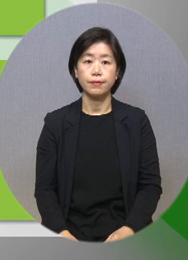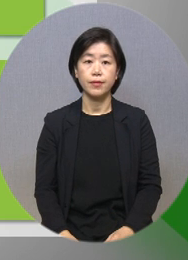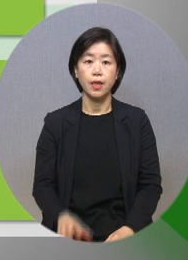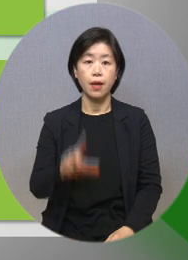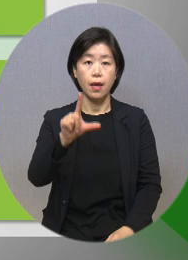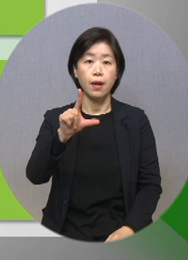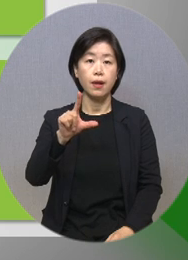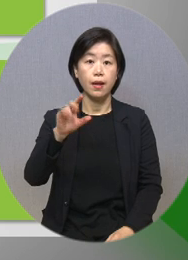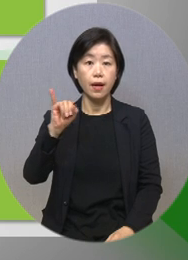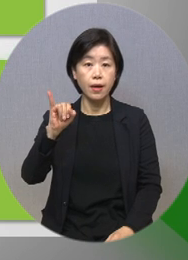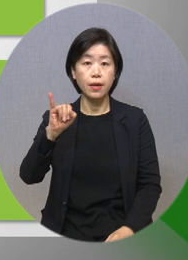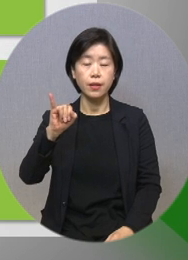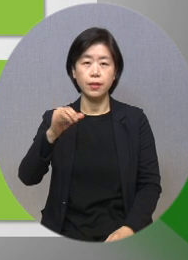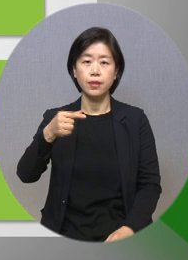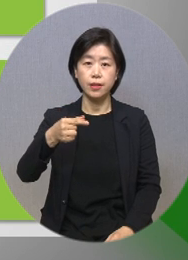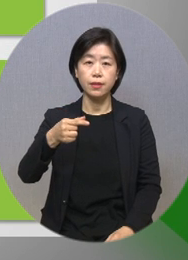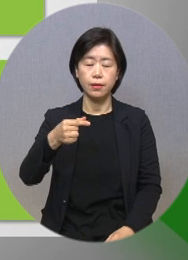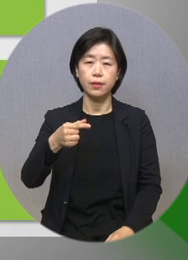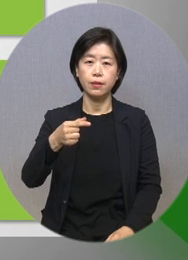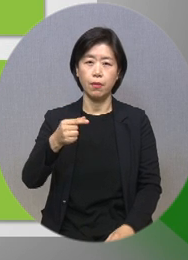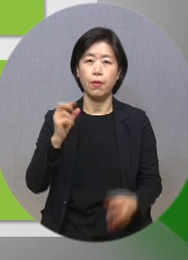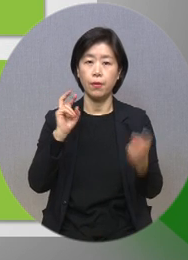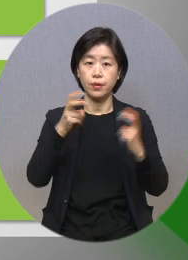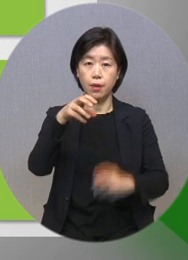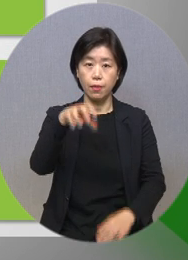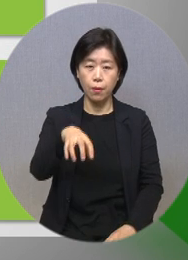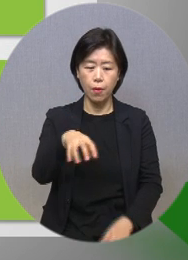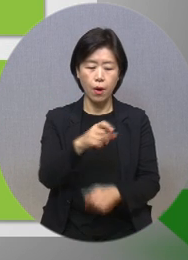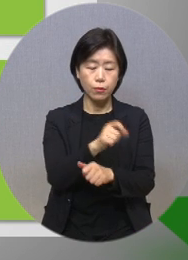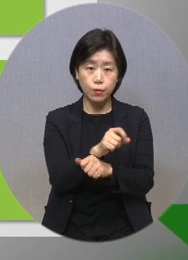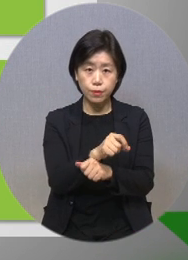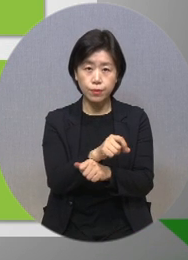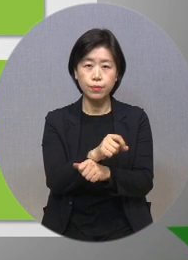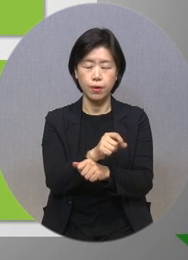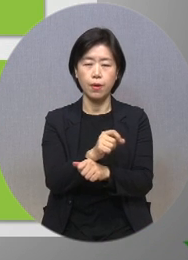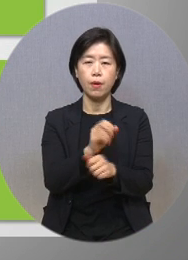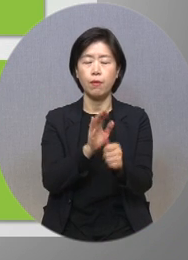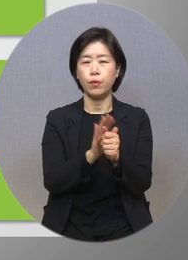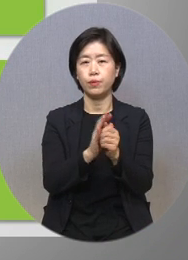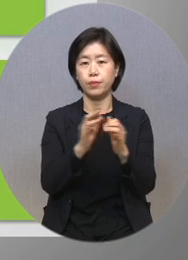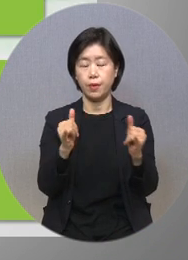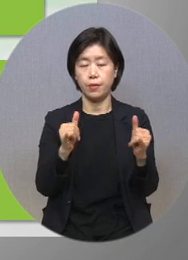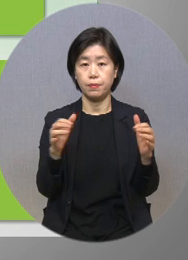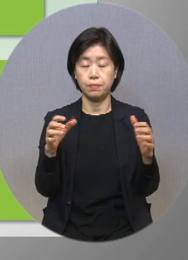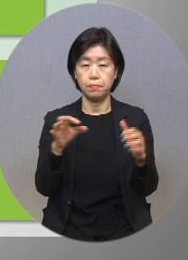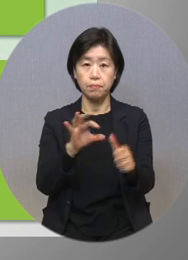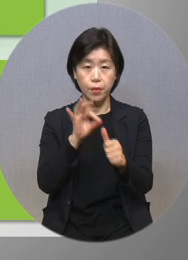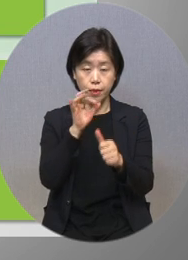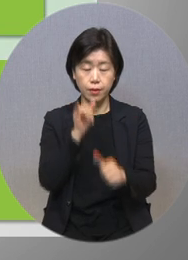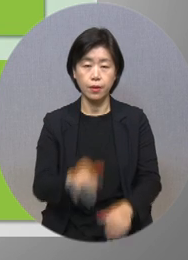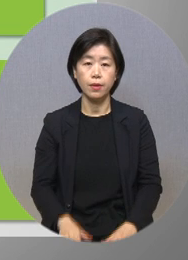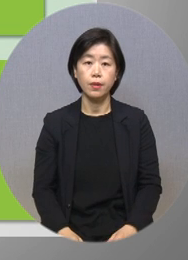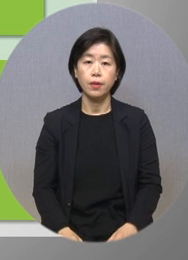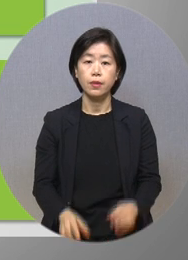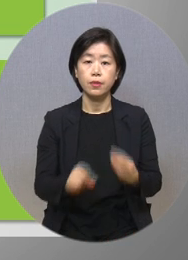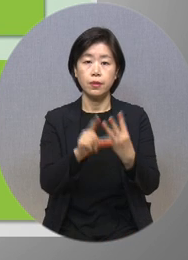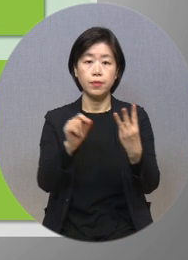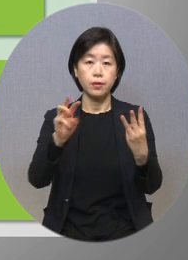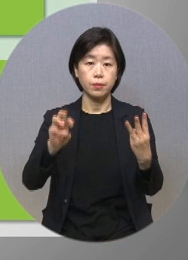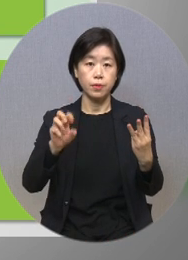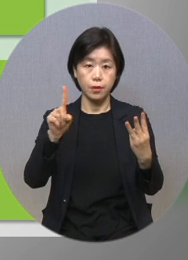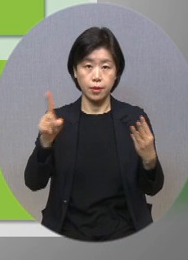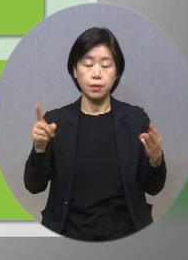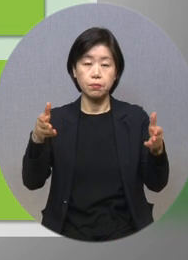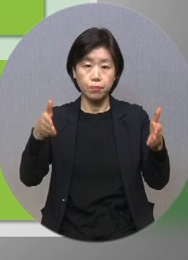LIG 넥스원 주식회사에서 총무 및 일반 사무원을 모집합니다. 접수 마감일은 3월